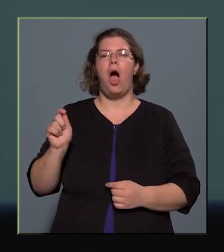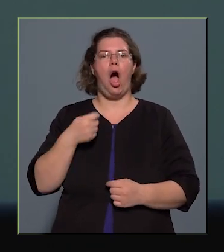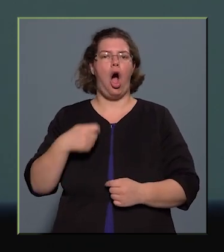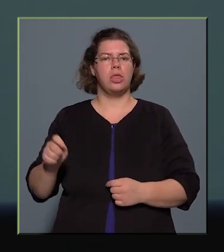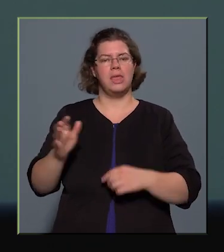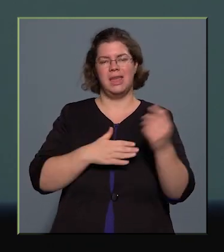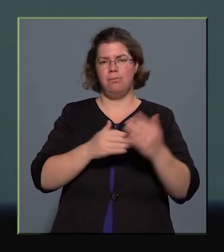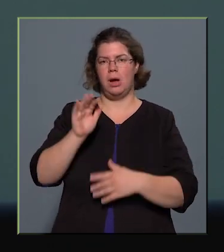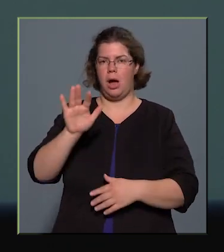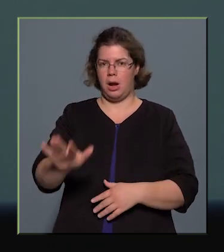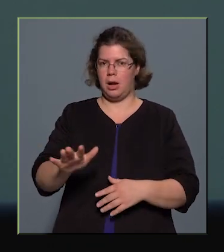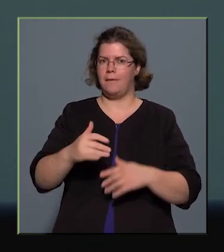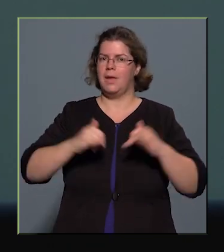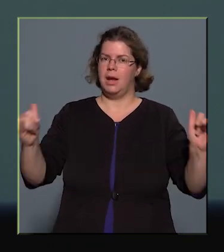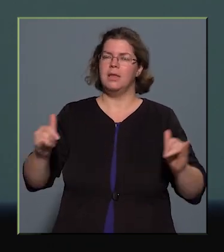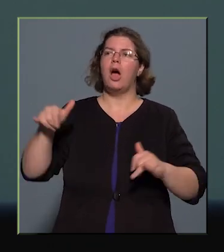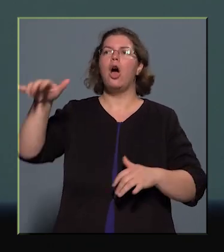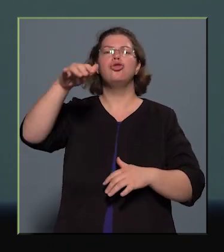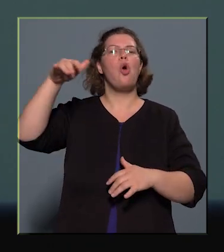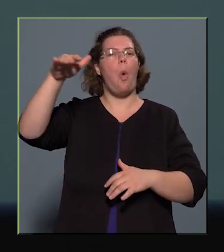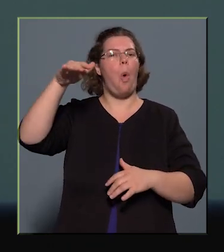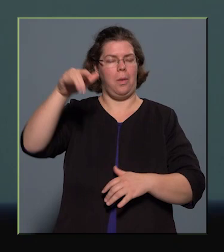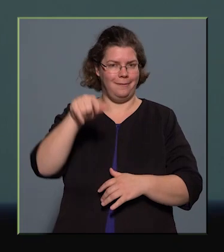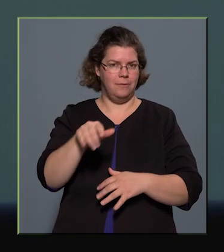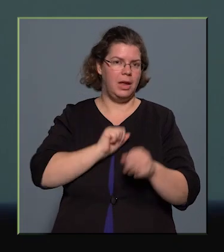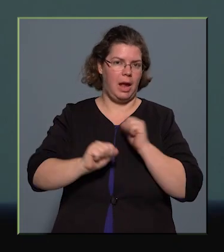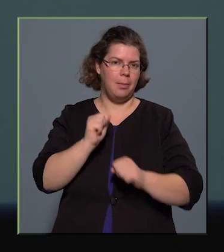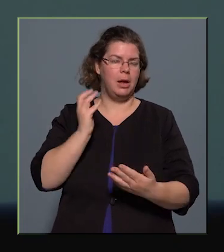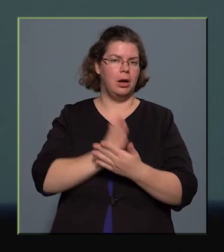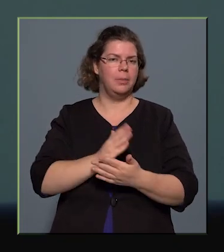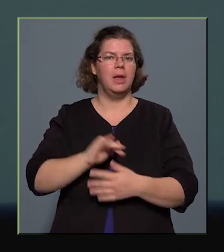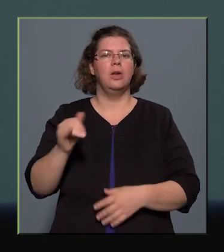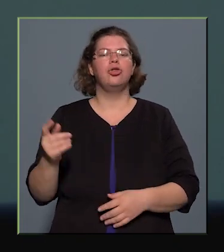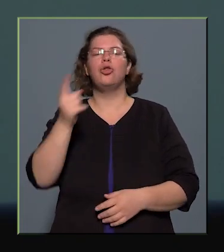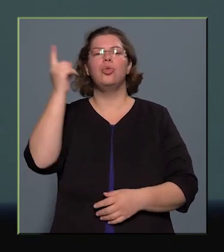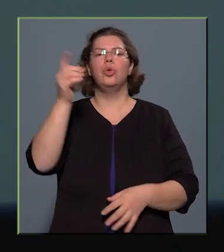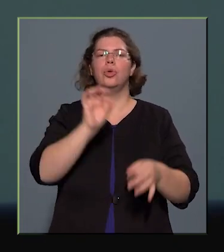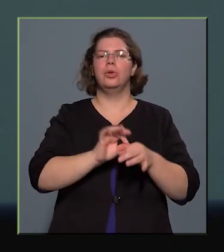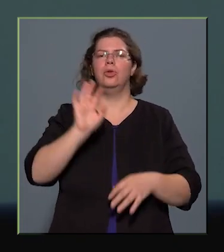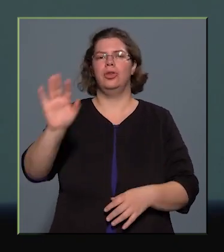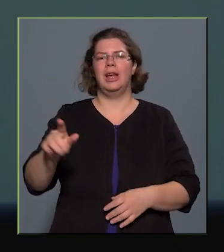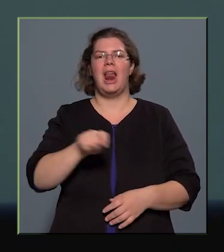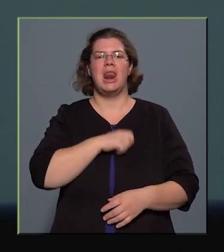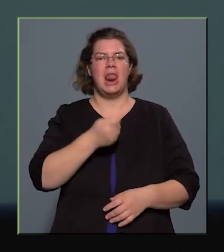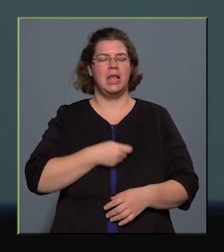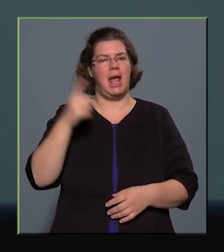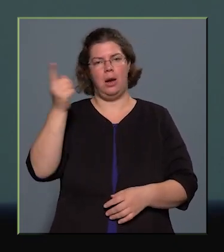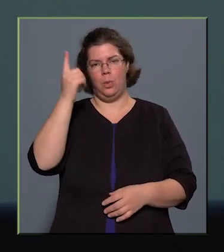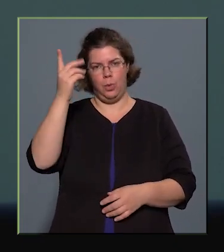ideje drónvédelmi alkalmazásokat, illetve az űrügynökség számára, a lengyel űrügynökség